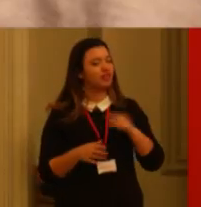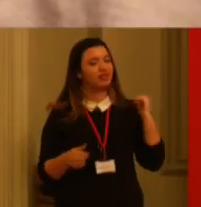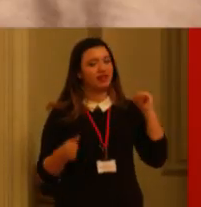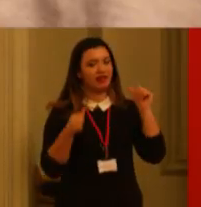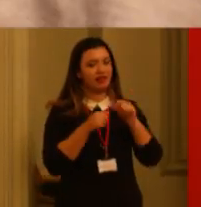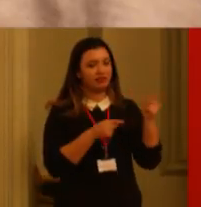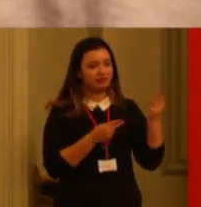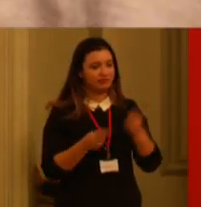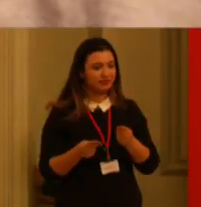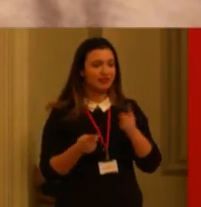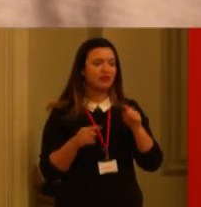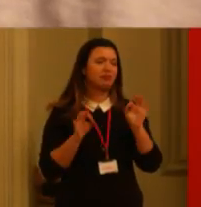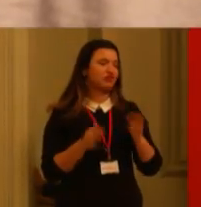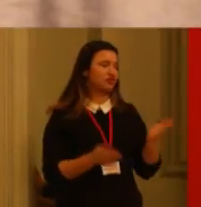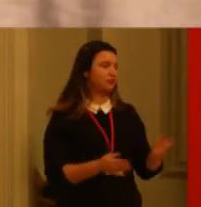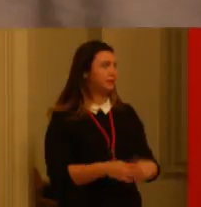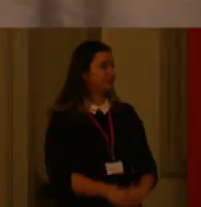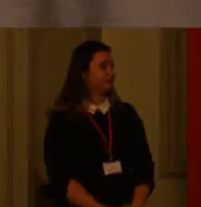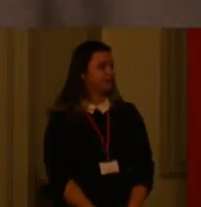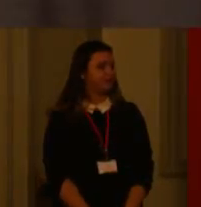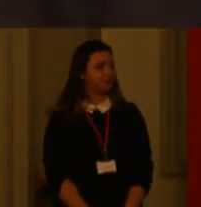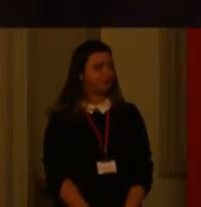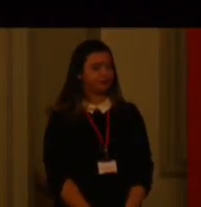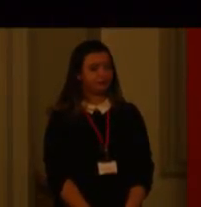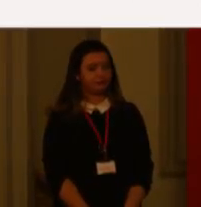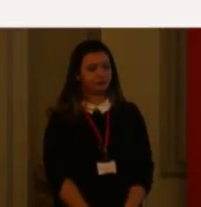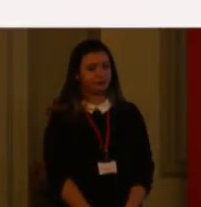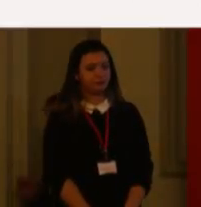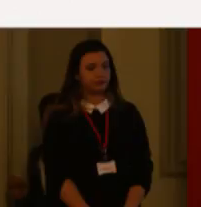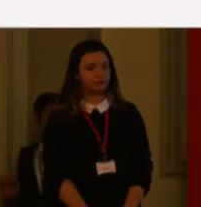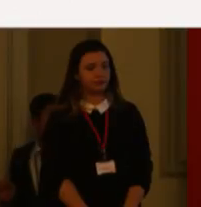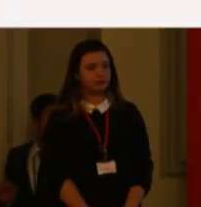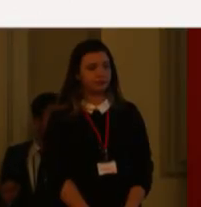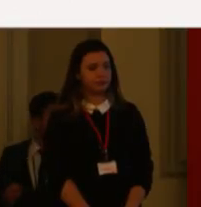think. Let's watch our video, and then we'll proceed with our panel discussion.